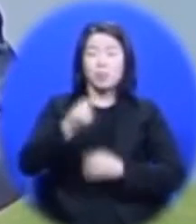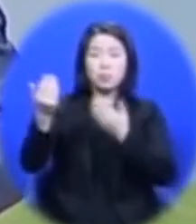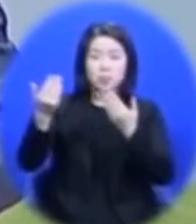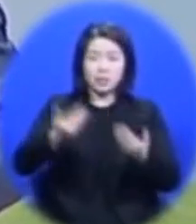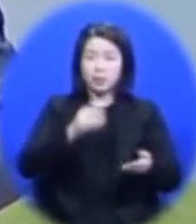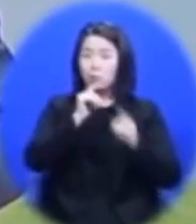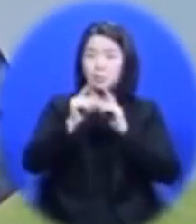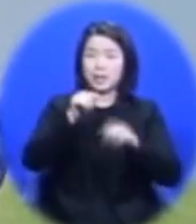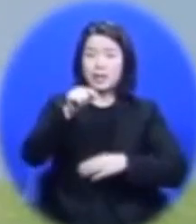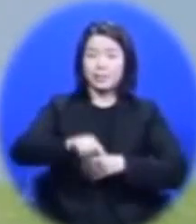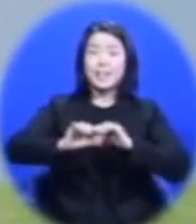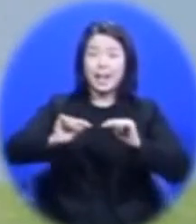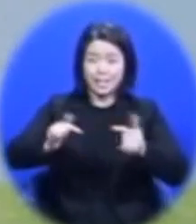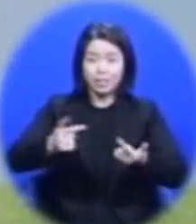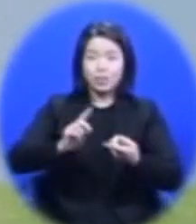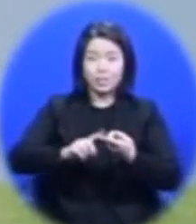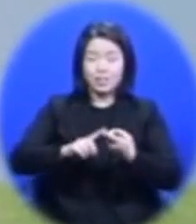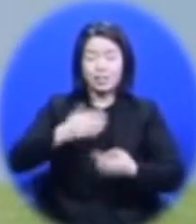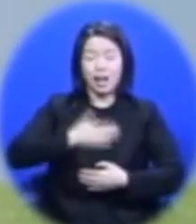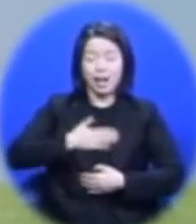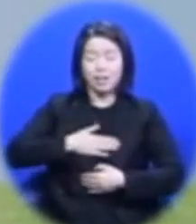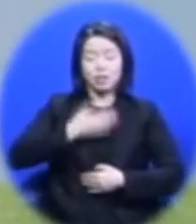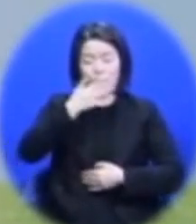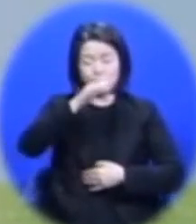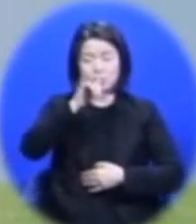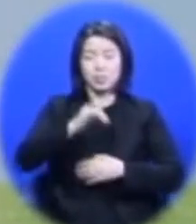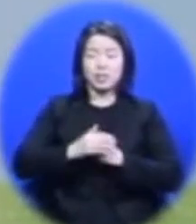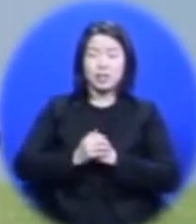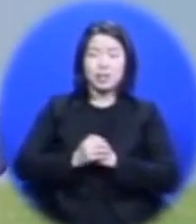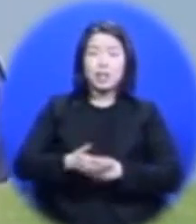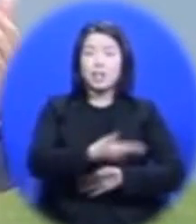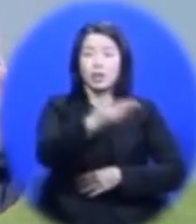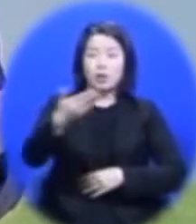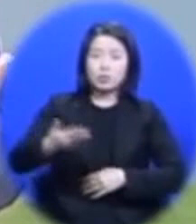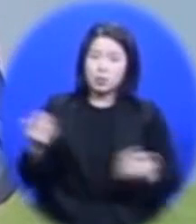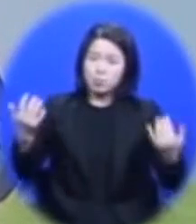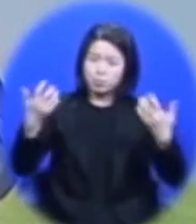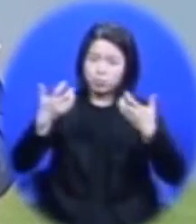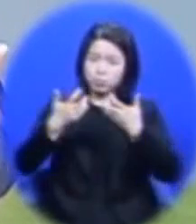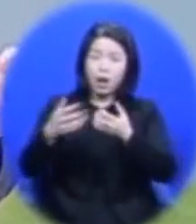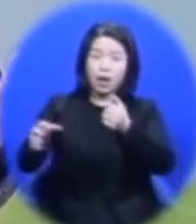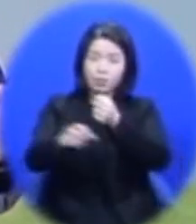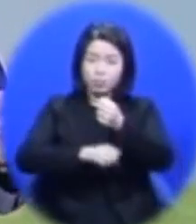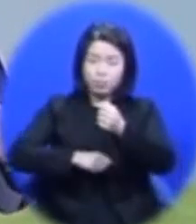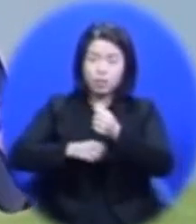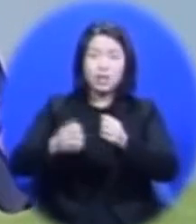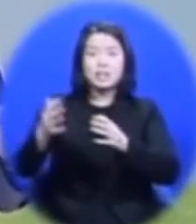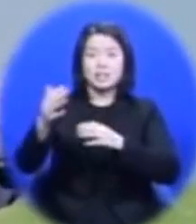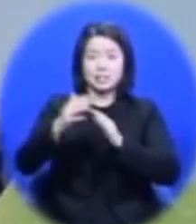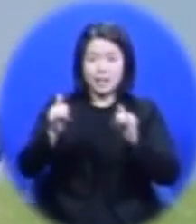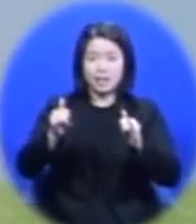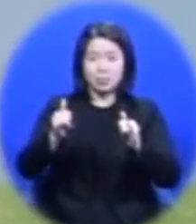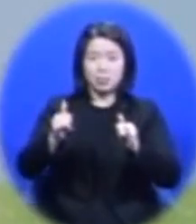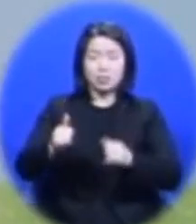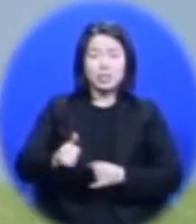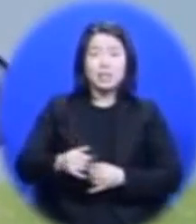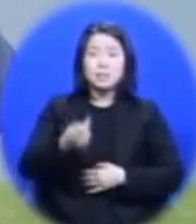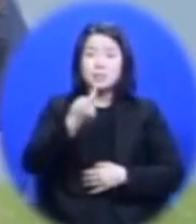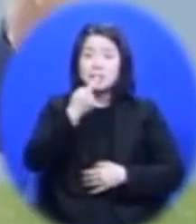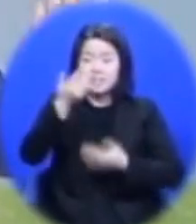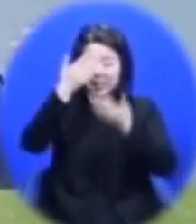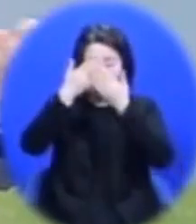것이 아닌 것을 알아야 합니다. 여러분, 풍성한 수확을 거둔 사람은 뭐 인도도